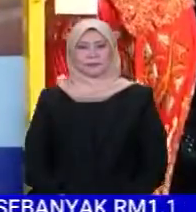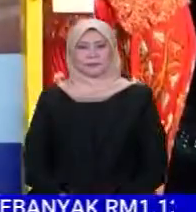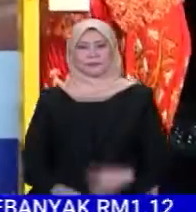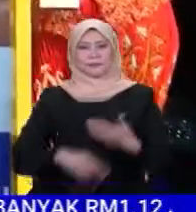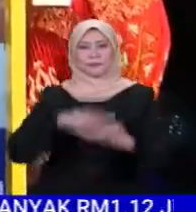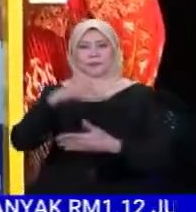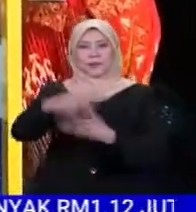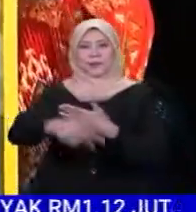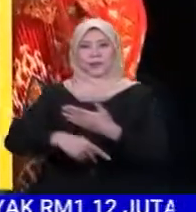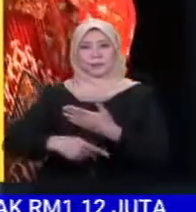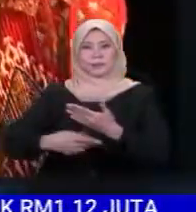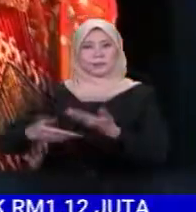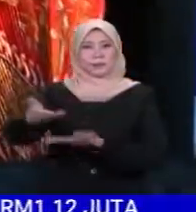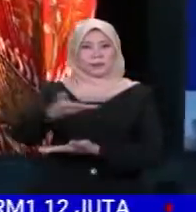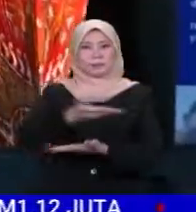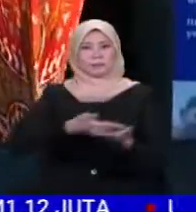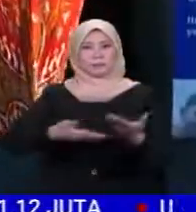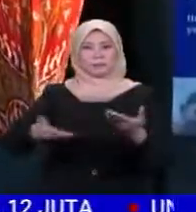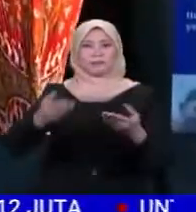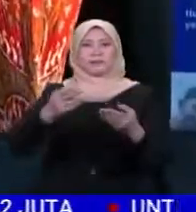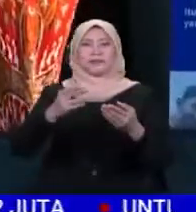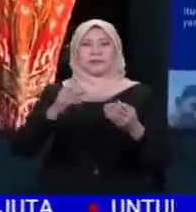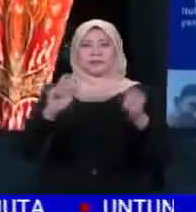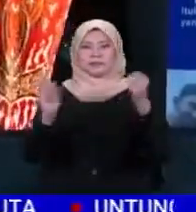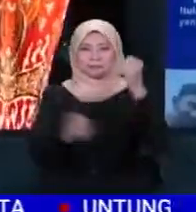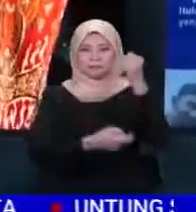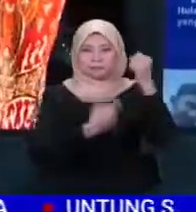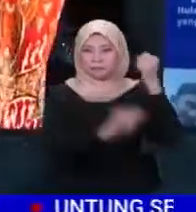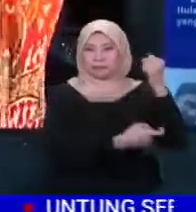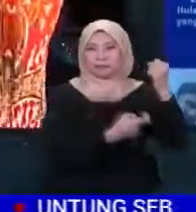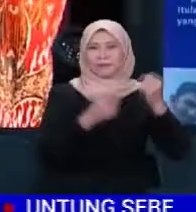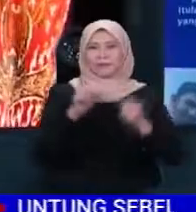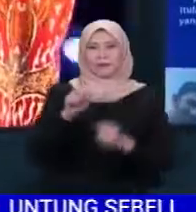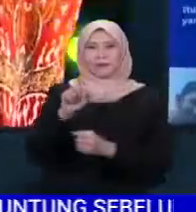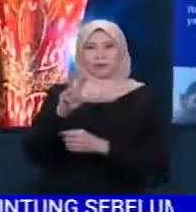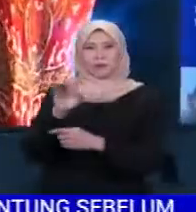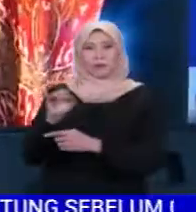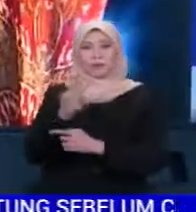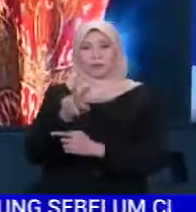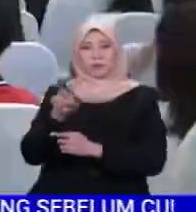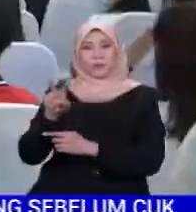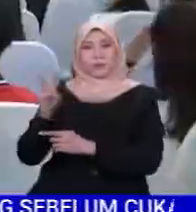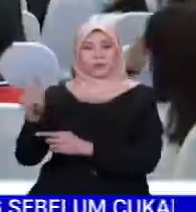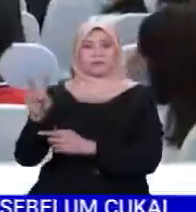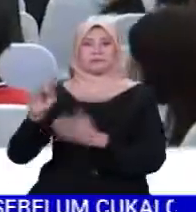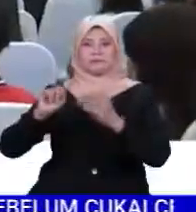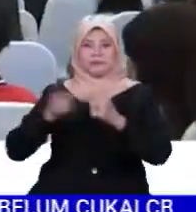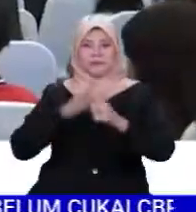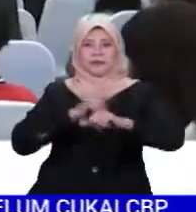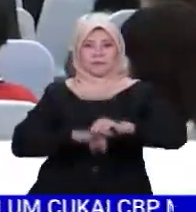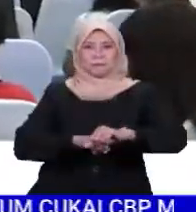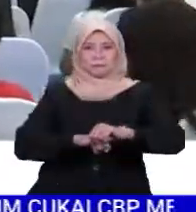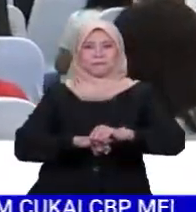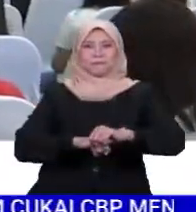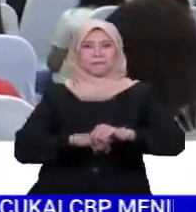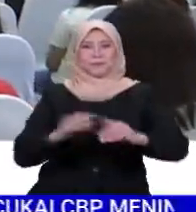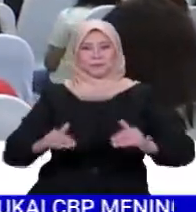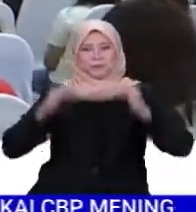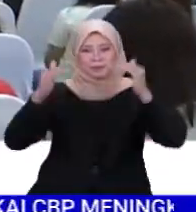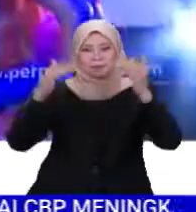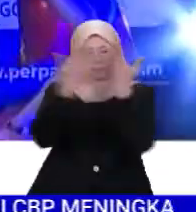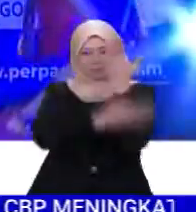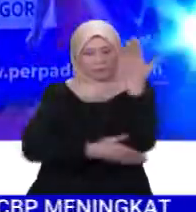program ramah uniti keamatan dan gawai Tahun 2022 yang julung kali diadakan bagi peringkat